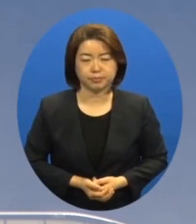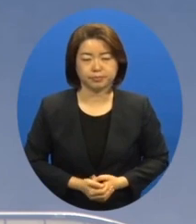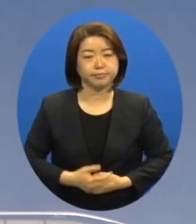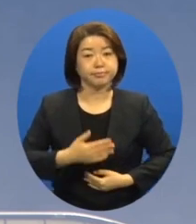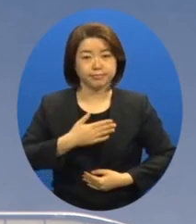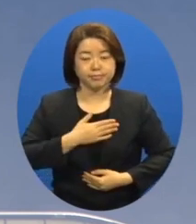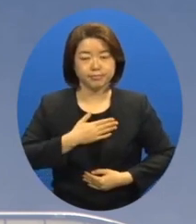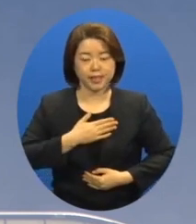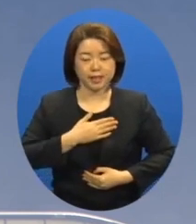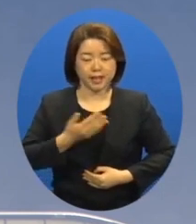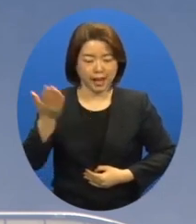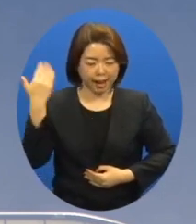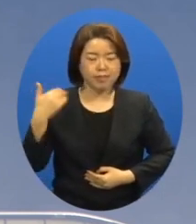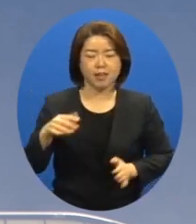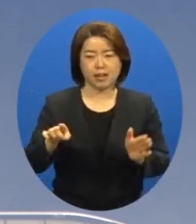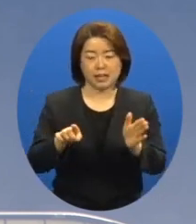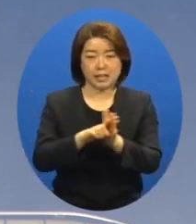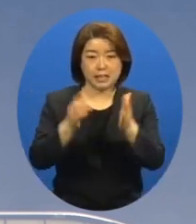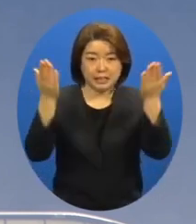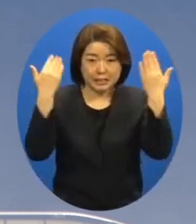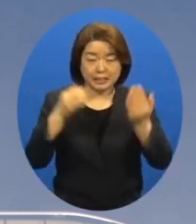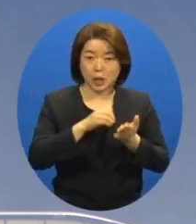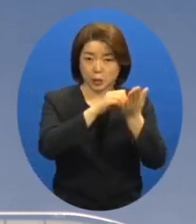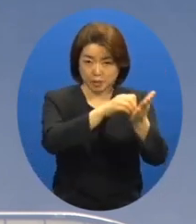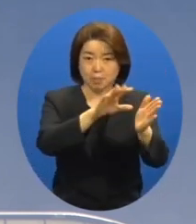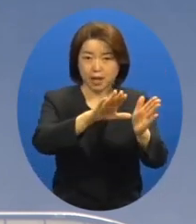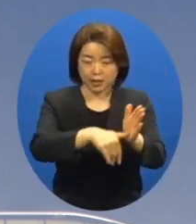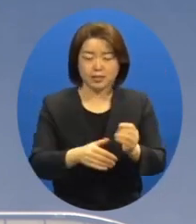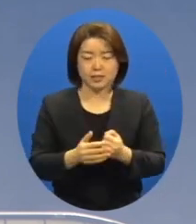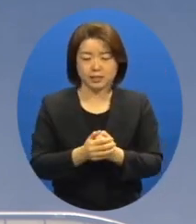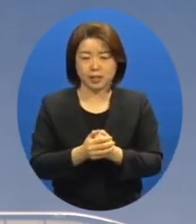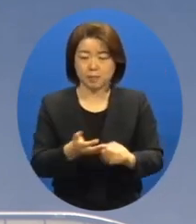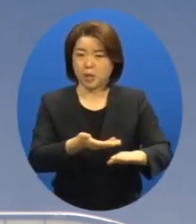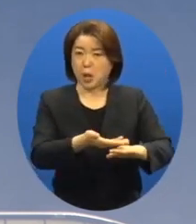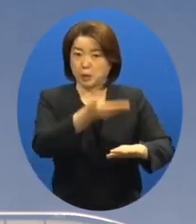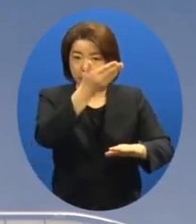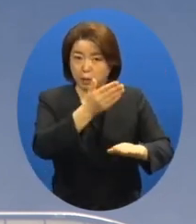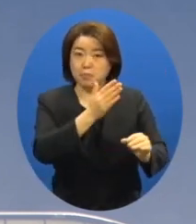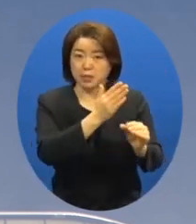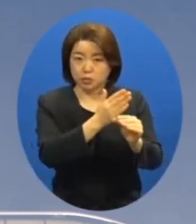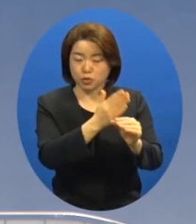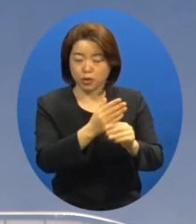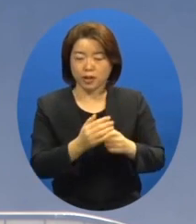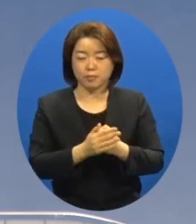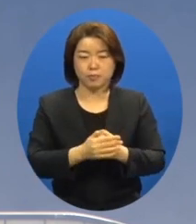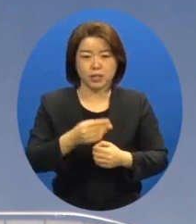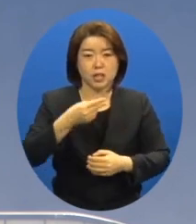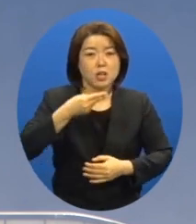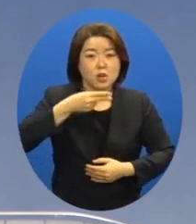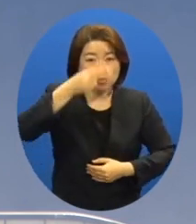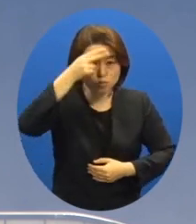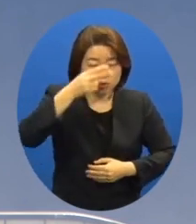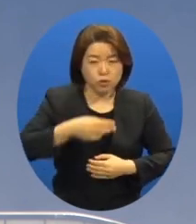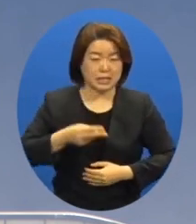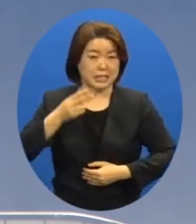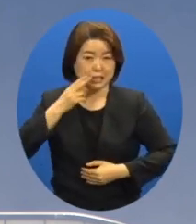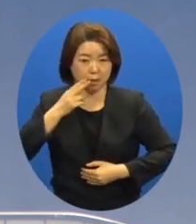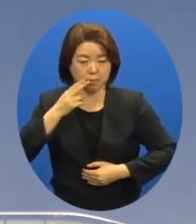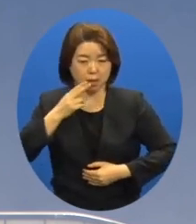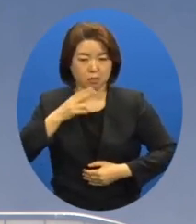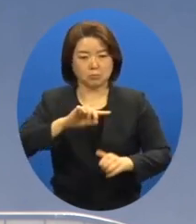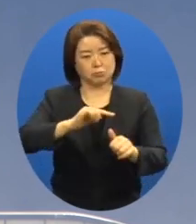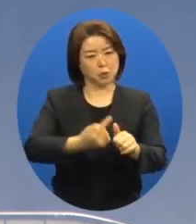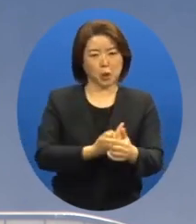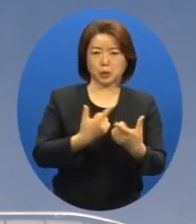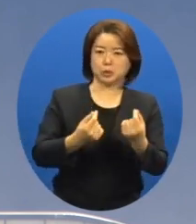제가 신학교 들어갔을 때 그때 상급생들 중에 술, 담배를 아주 대현히